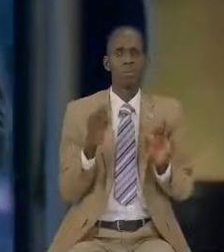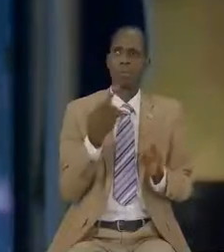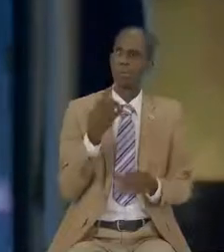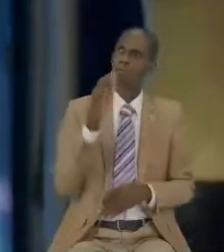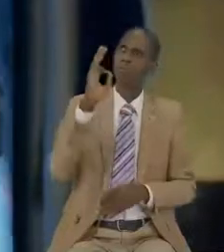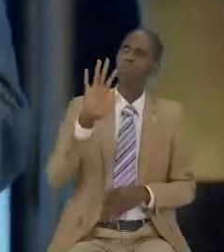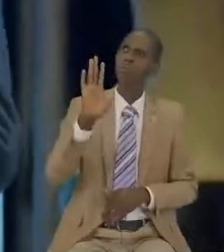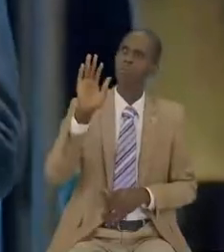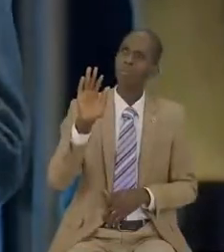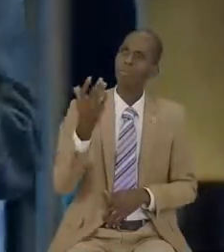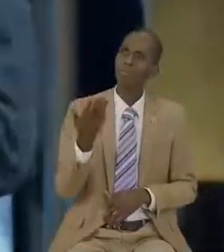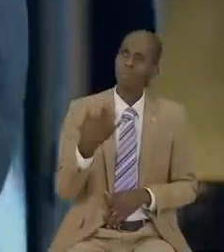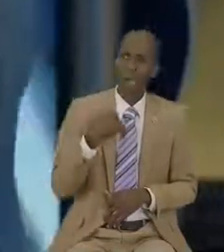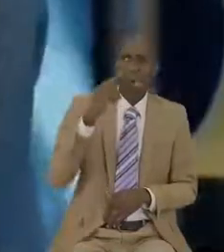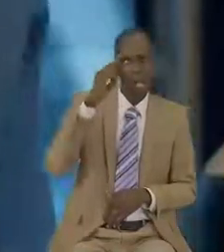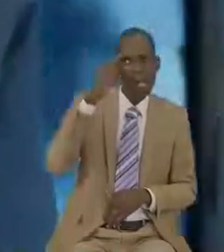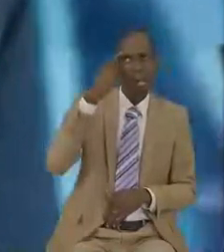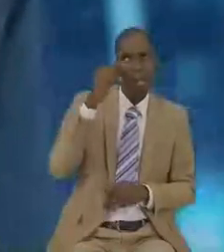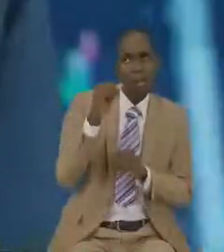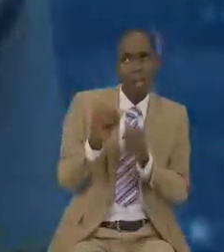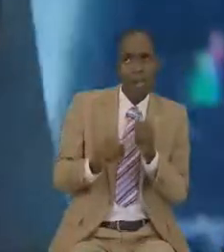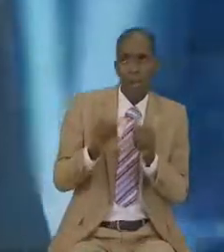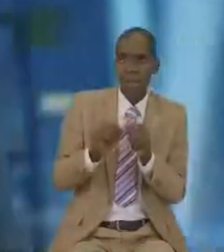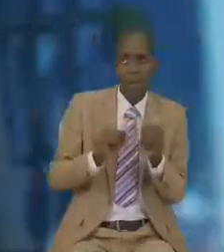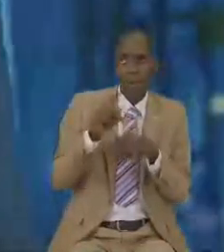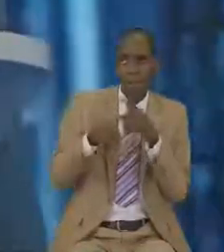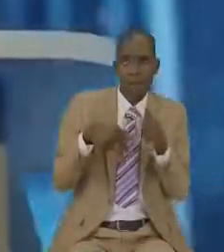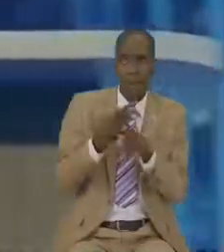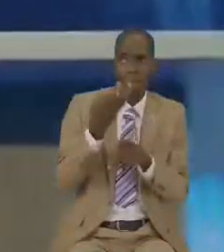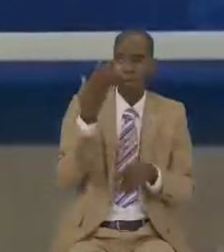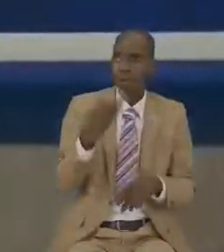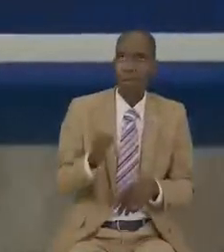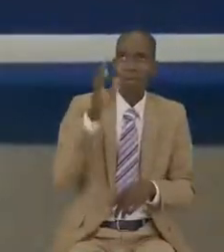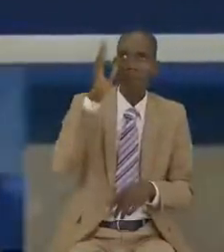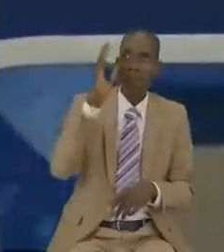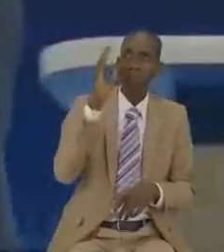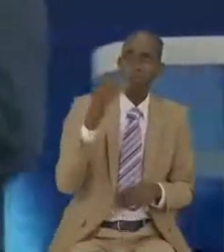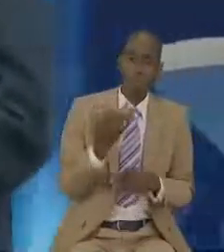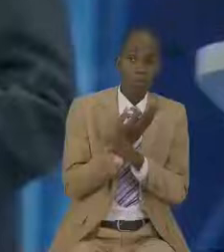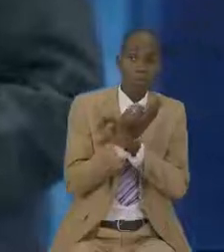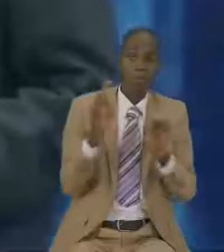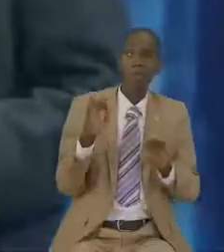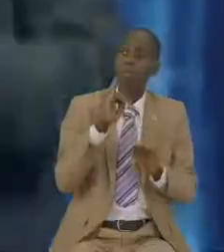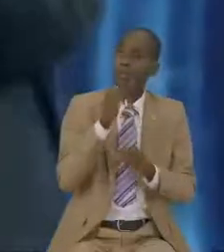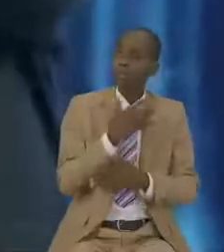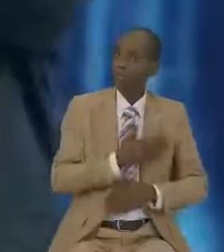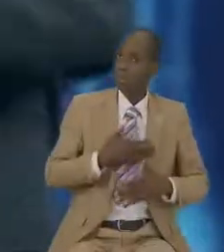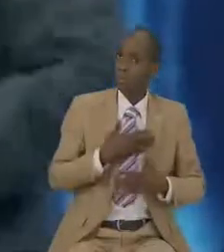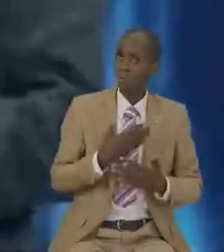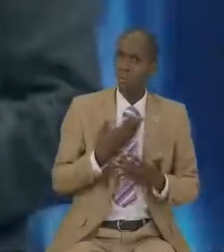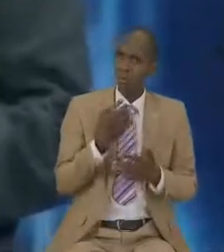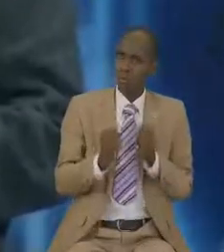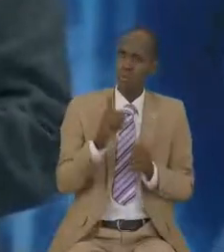je pensais que toute forme de libération est agréable. Bon, laissez-moi vous dire